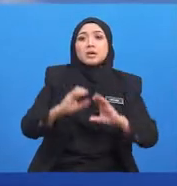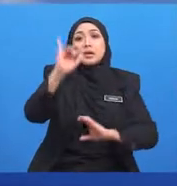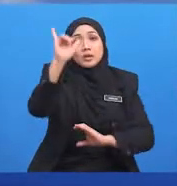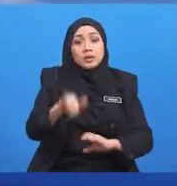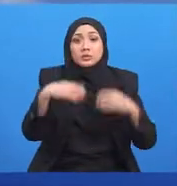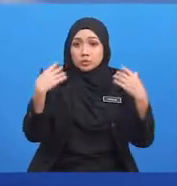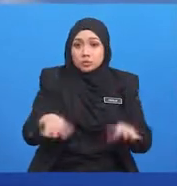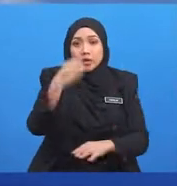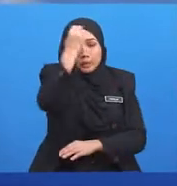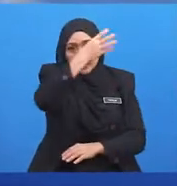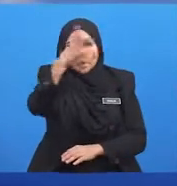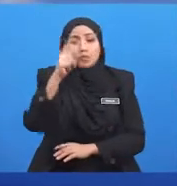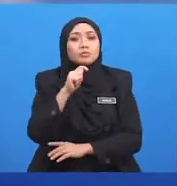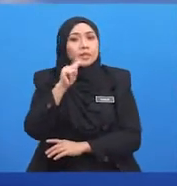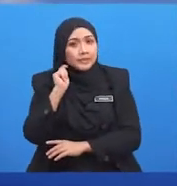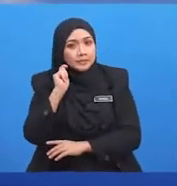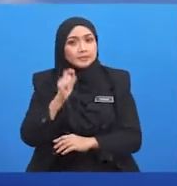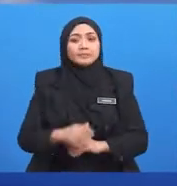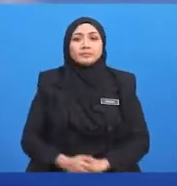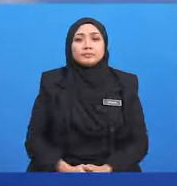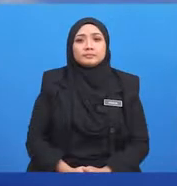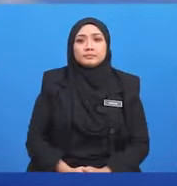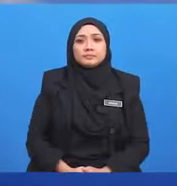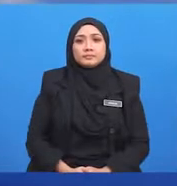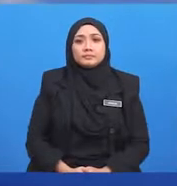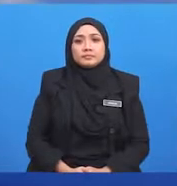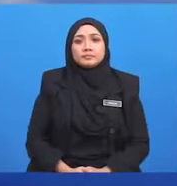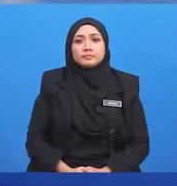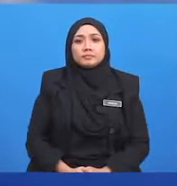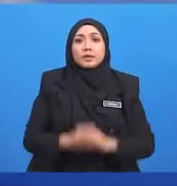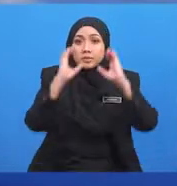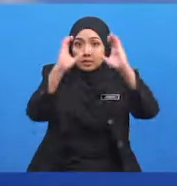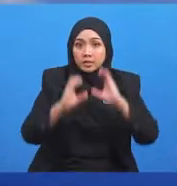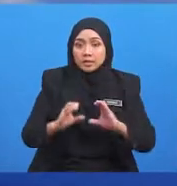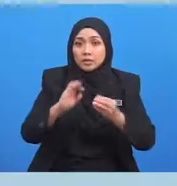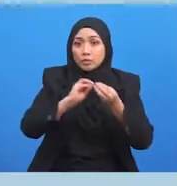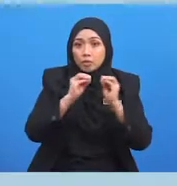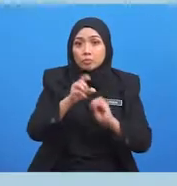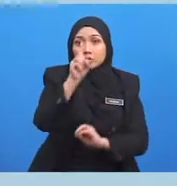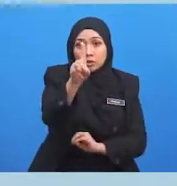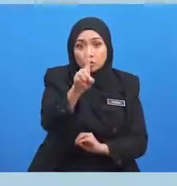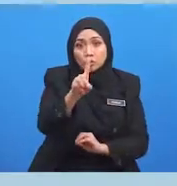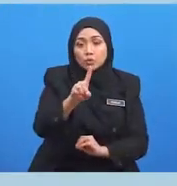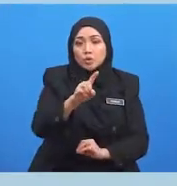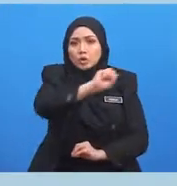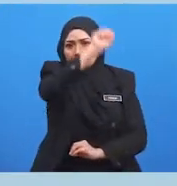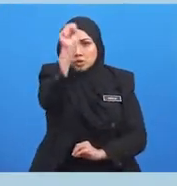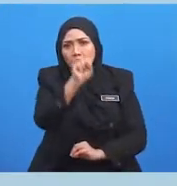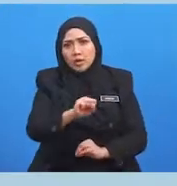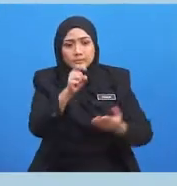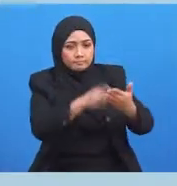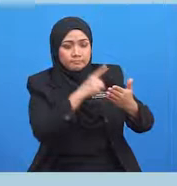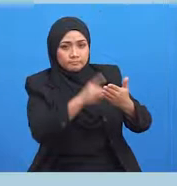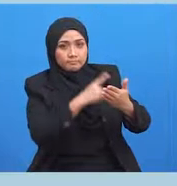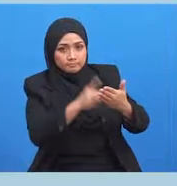telah dinyatakan sebentar tadi. Kaedah yang pertama ialah soal selidik.